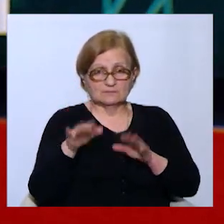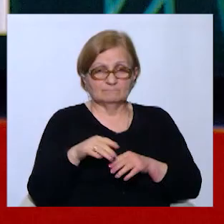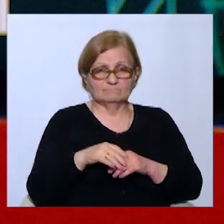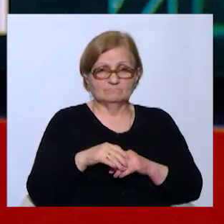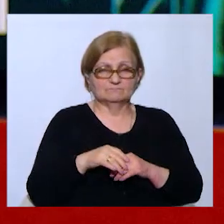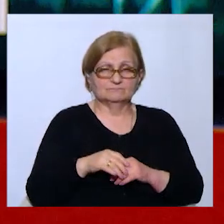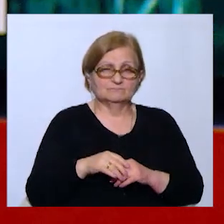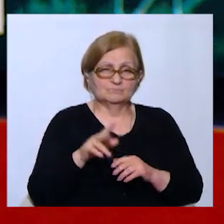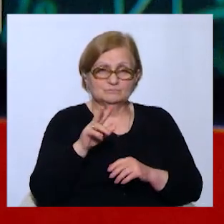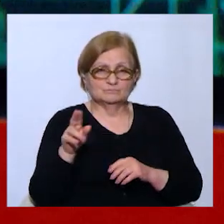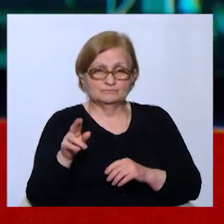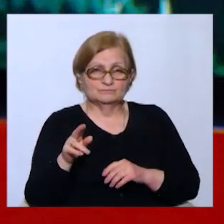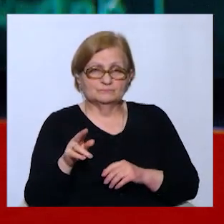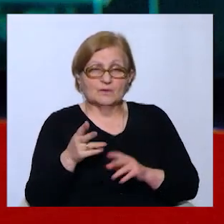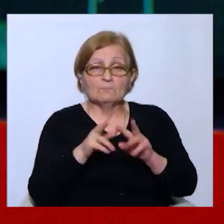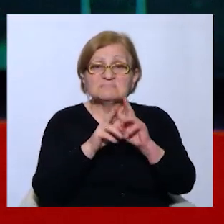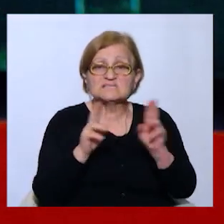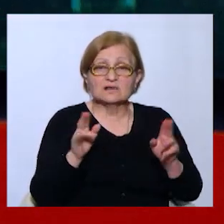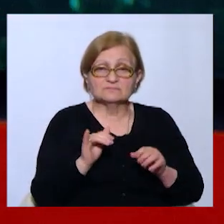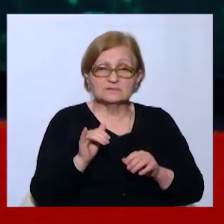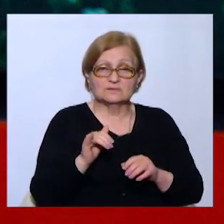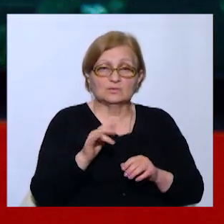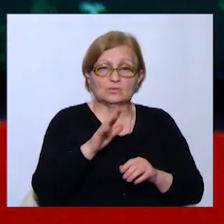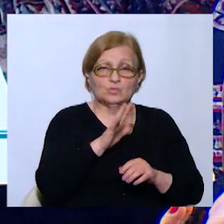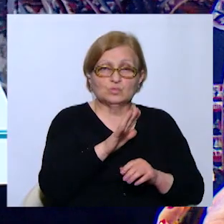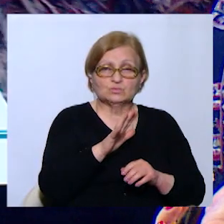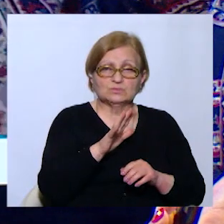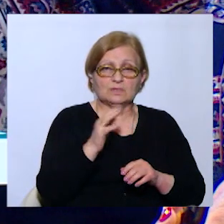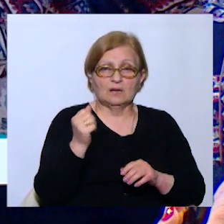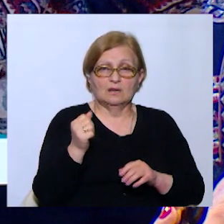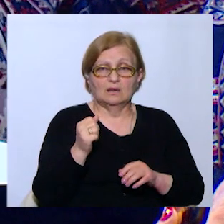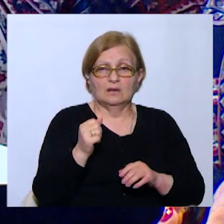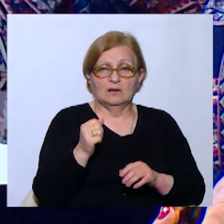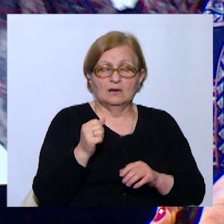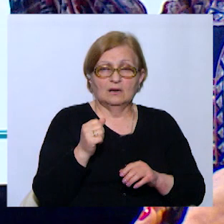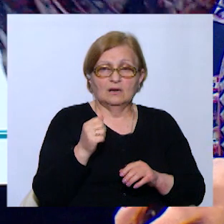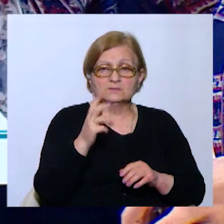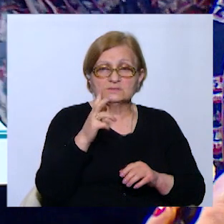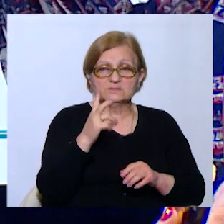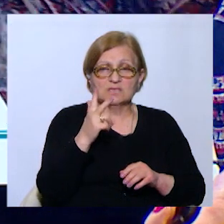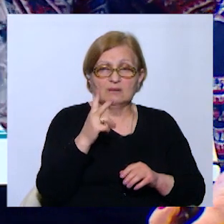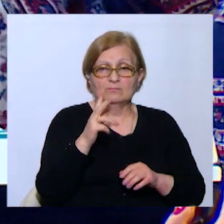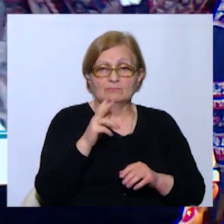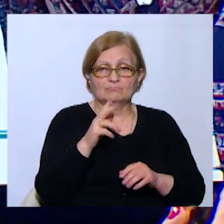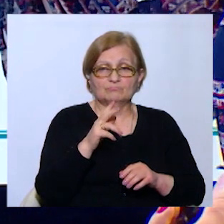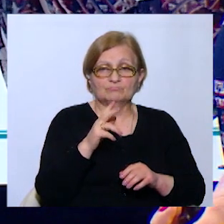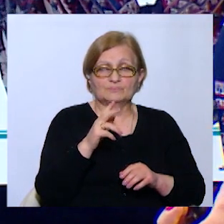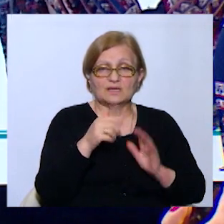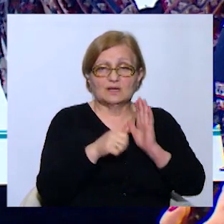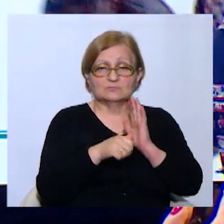რთული. აი ახაც, რომელია მსგავსი წევრი? 5-ია და 4-ია. 3b, უკაცრავად